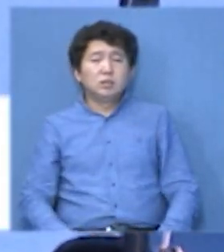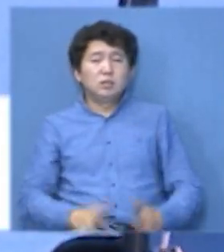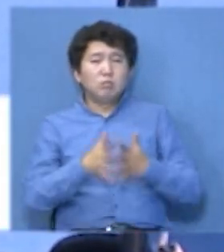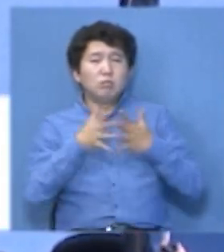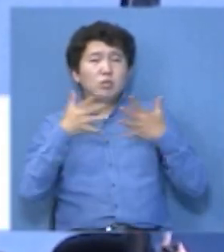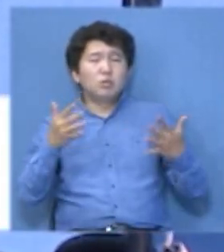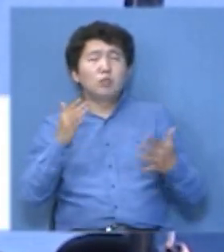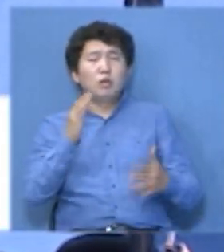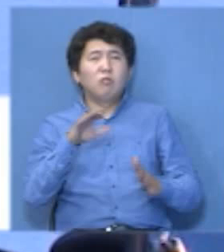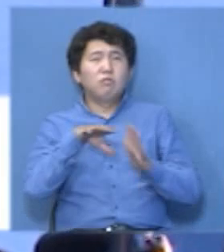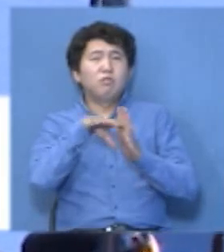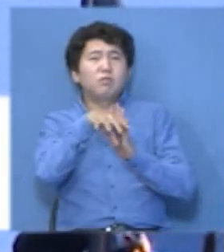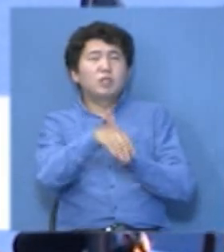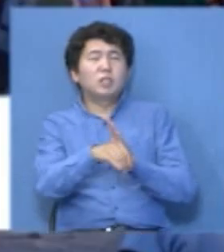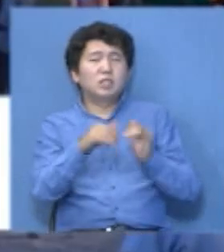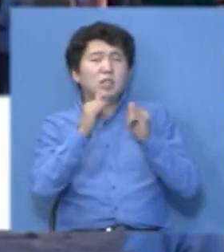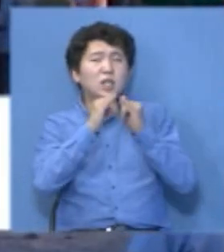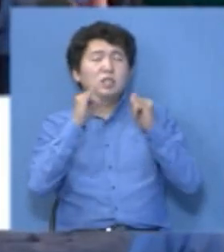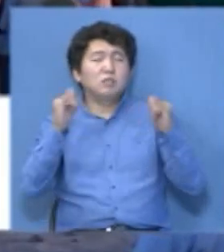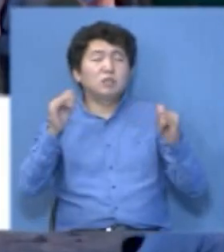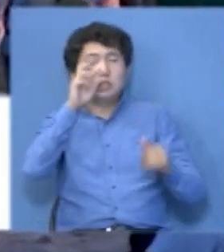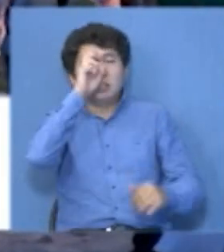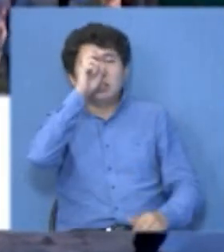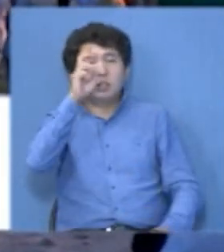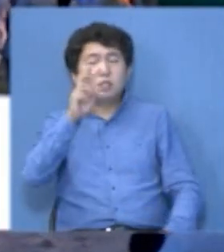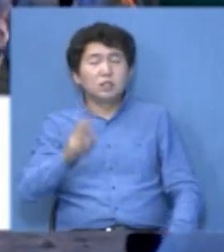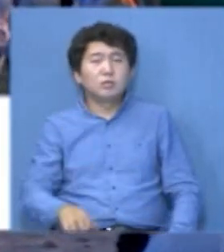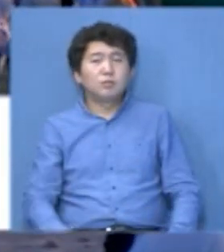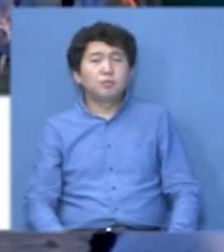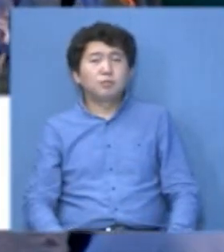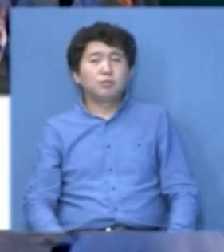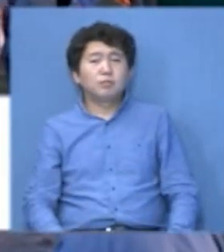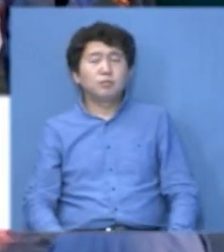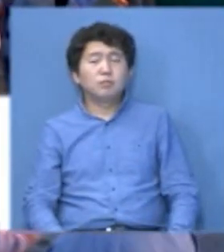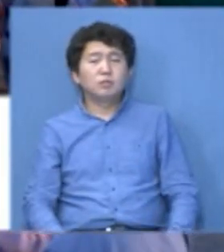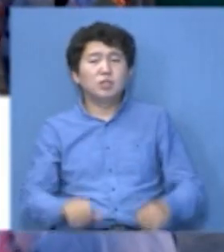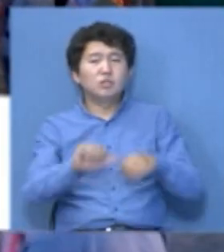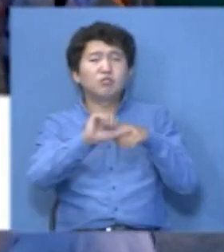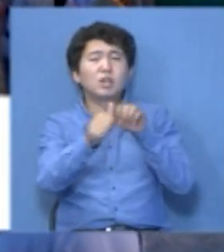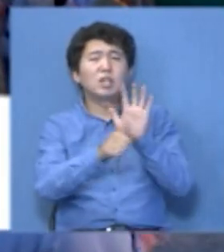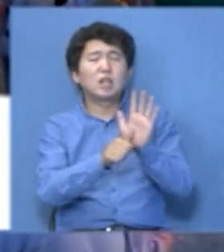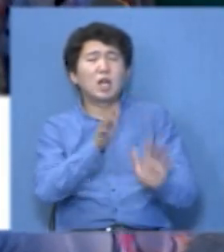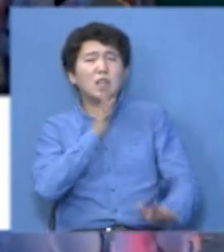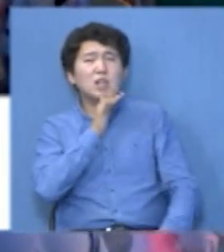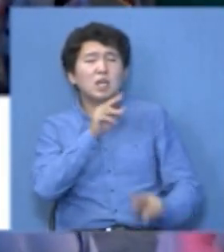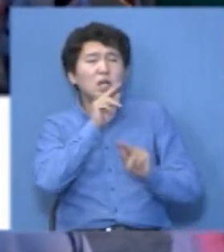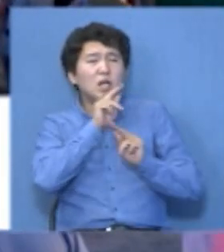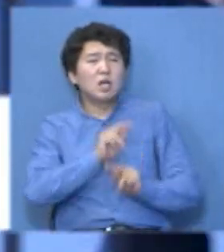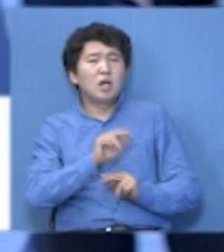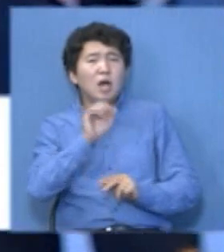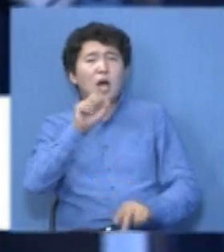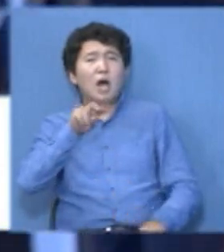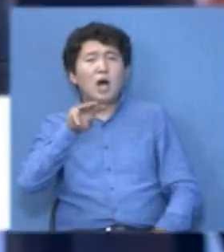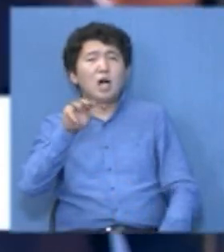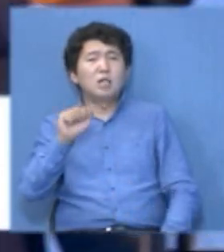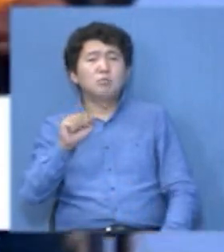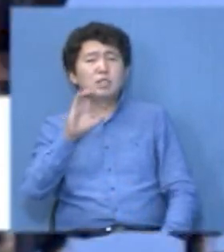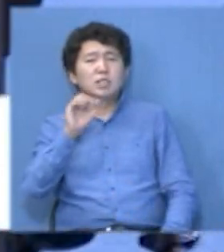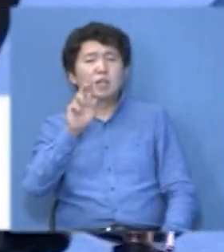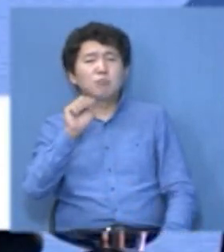в развитие страны. Одной из тех, кто трудился в горнодобывающей отрасли более 16 лет, Алма Сабанбаева.